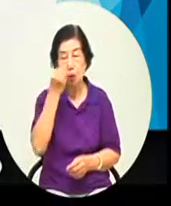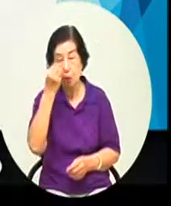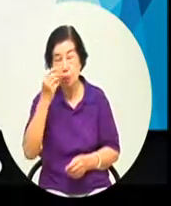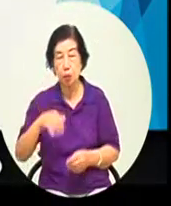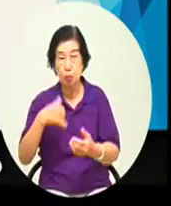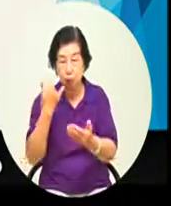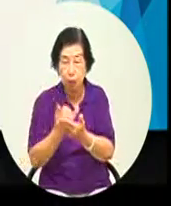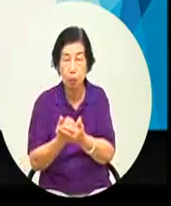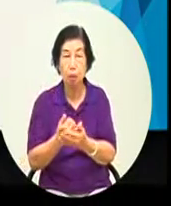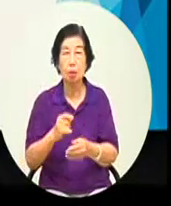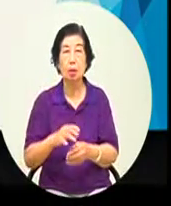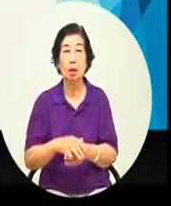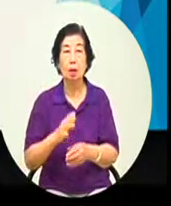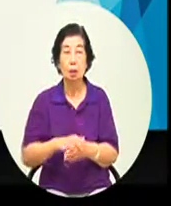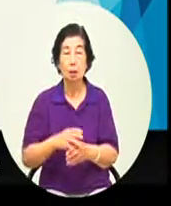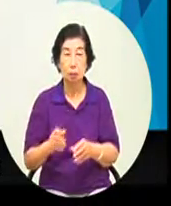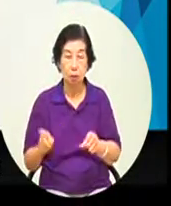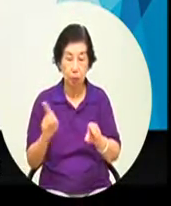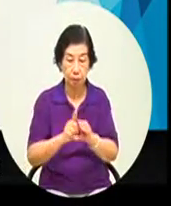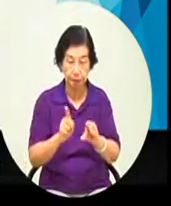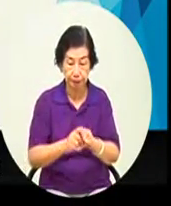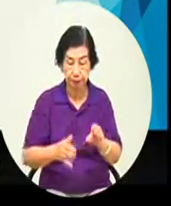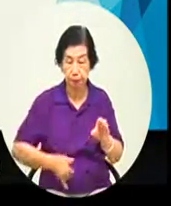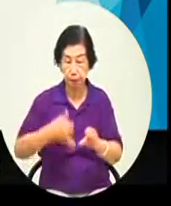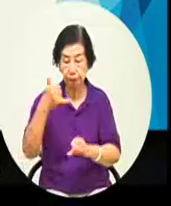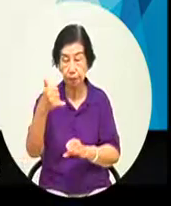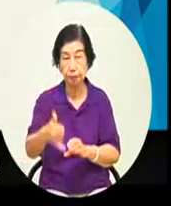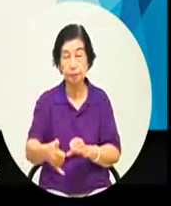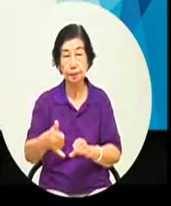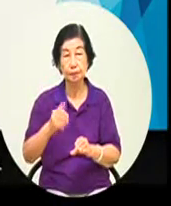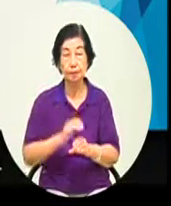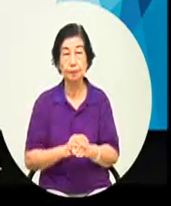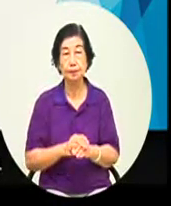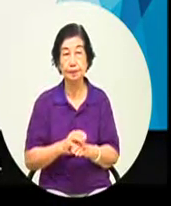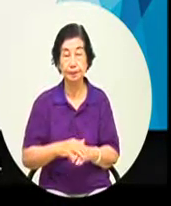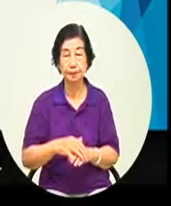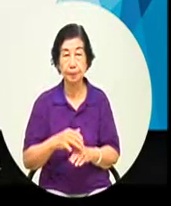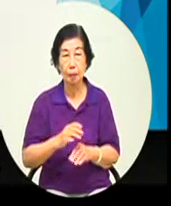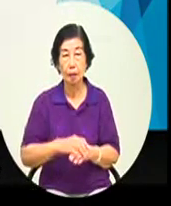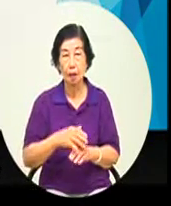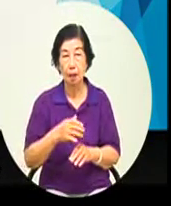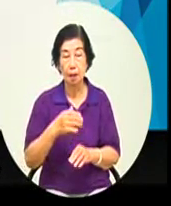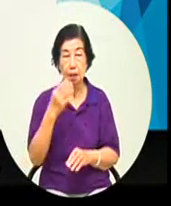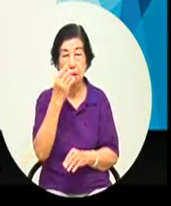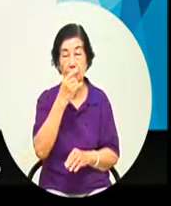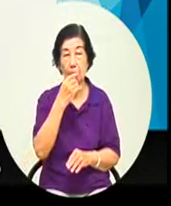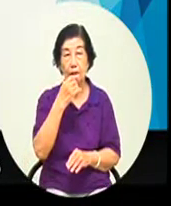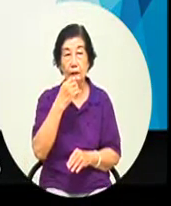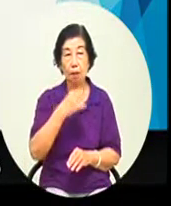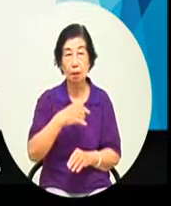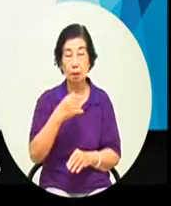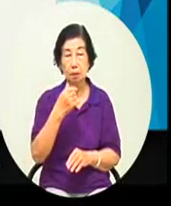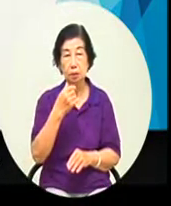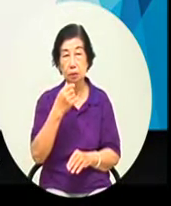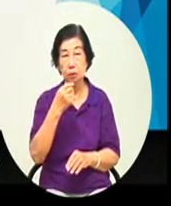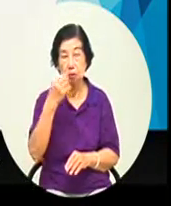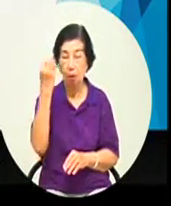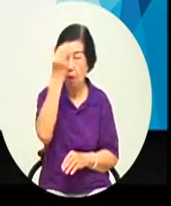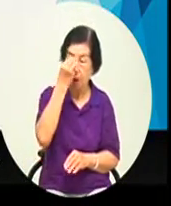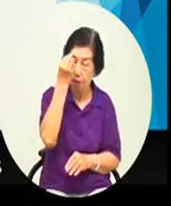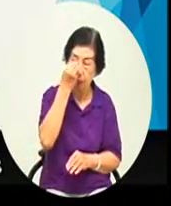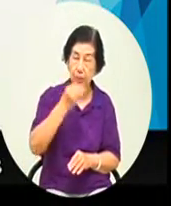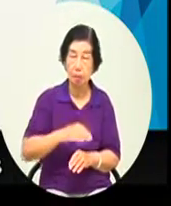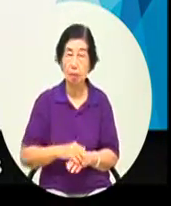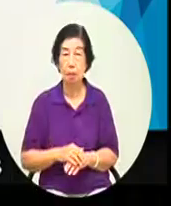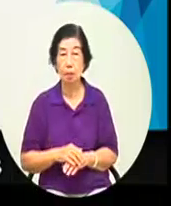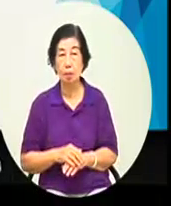的时候啊，不省人事。那这个34岁的这个 Uber 的问奖呢，那一时之间也担心嘛，哈，